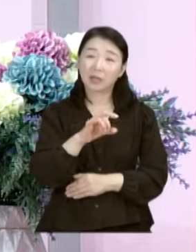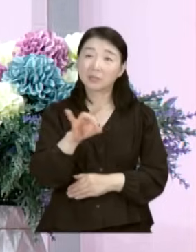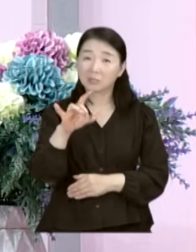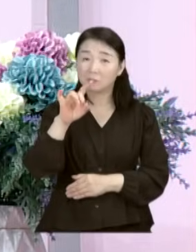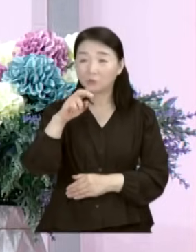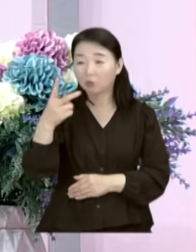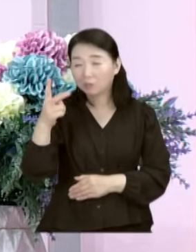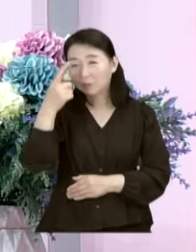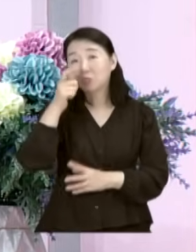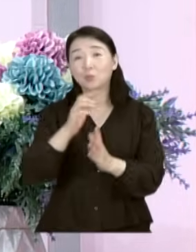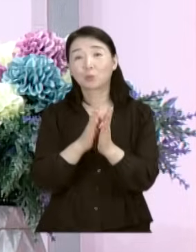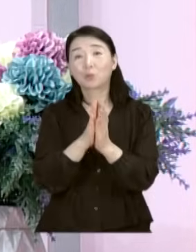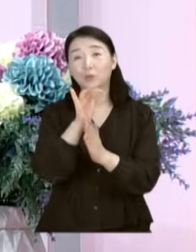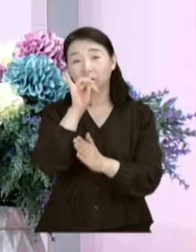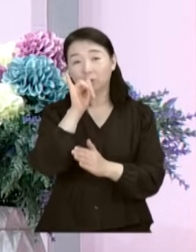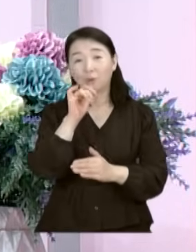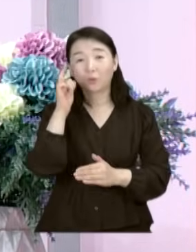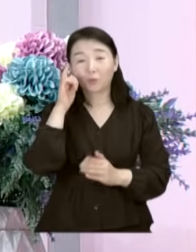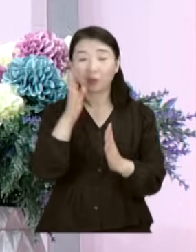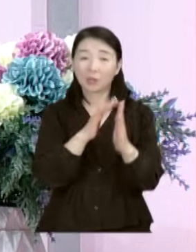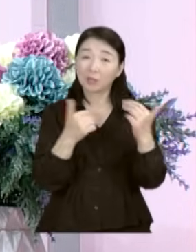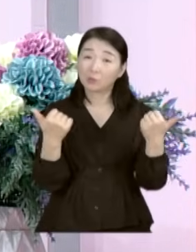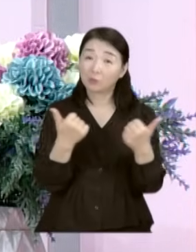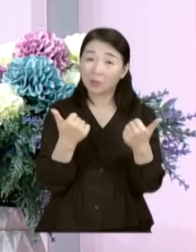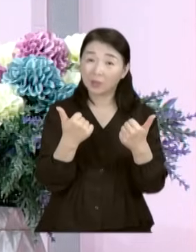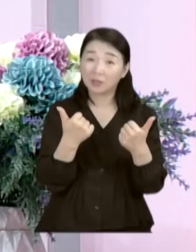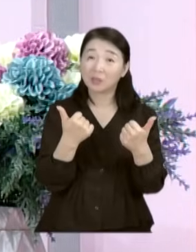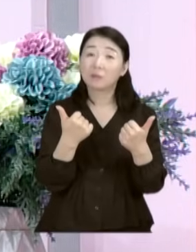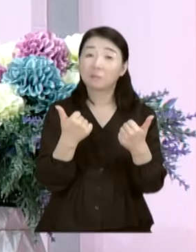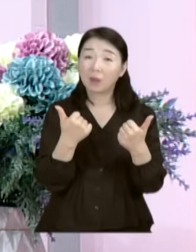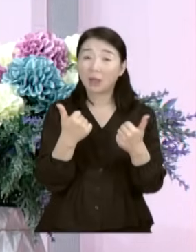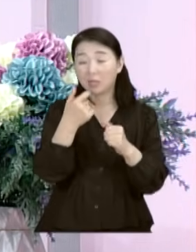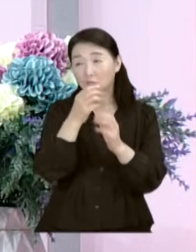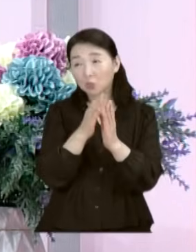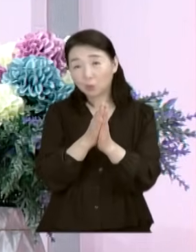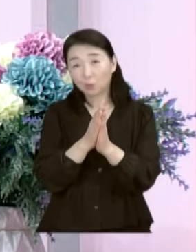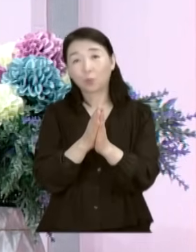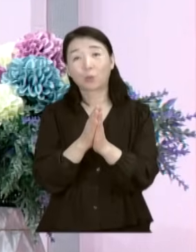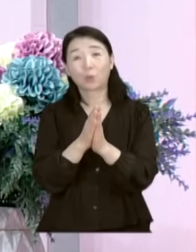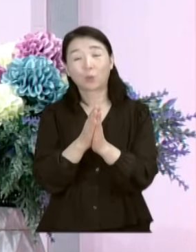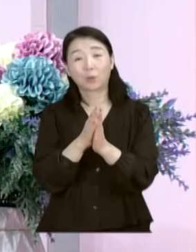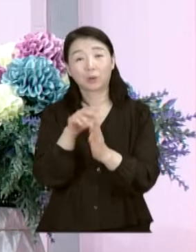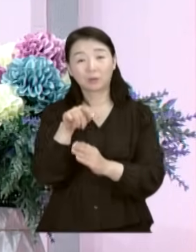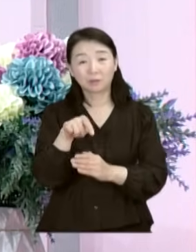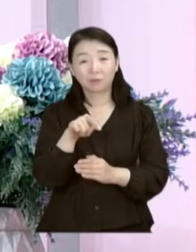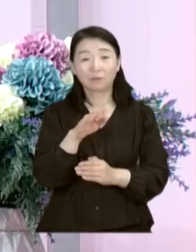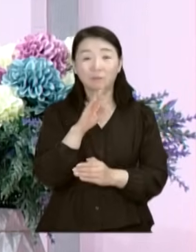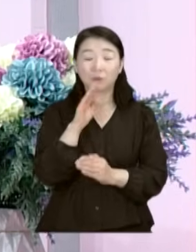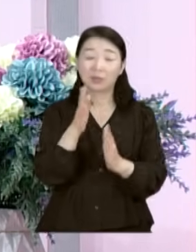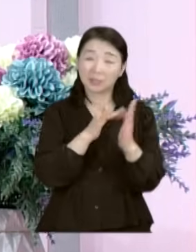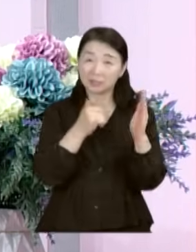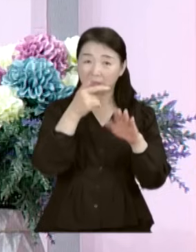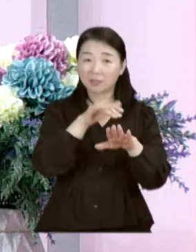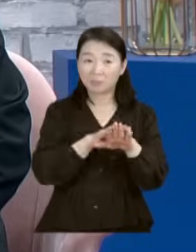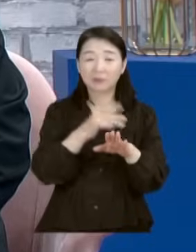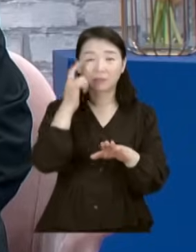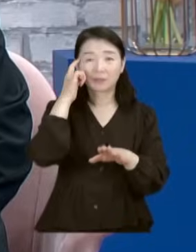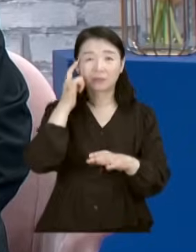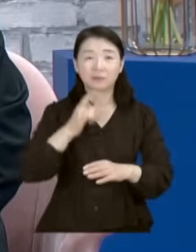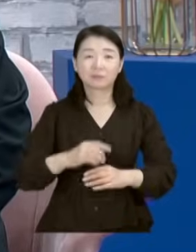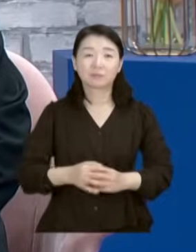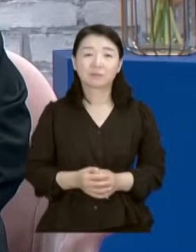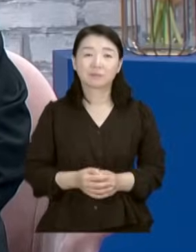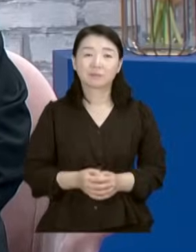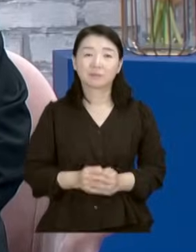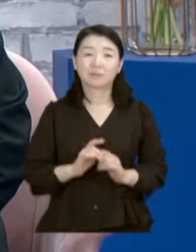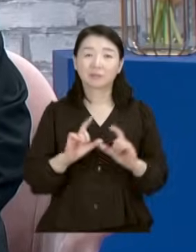기도를 해요 근데 저희는 이게 뭐 가족회의를 하고 기도를 하는 이게 가정예배라고 생각하거든요